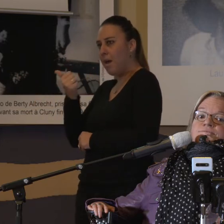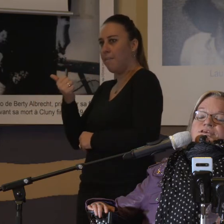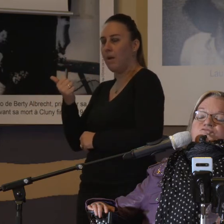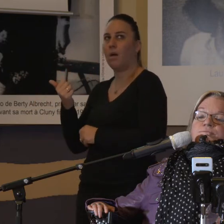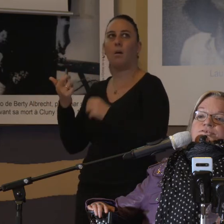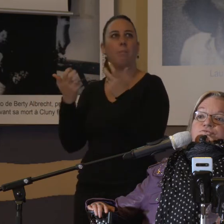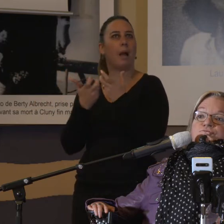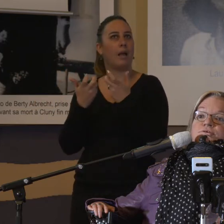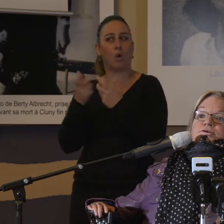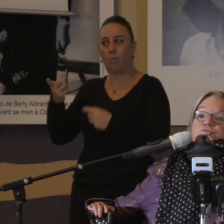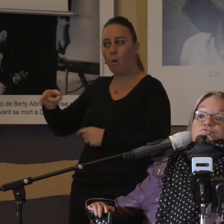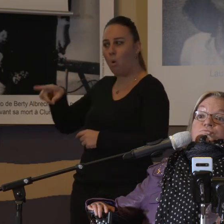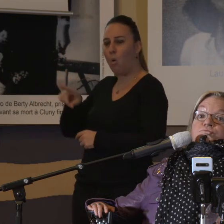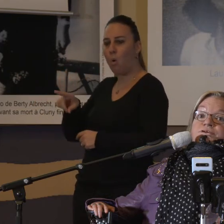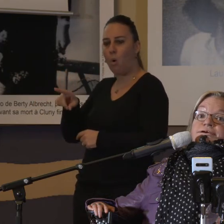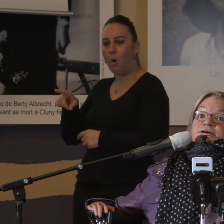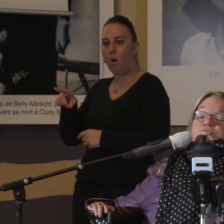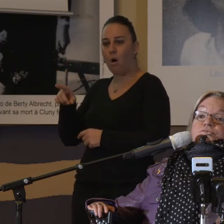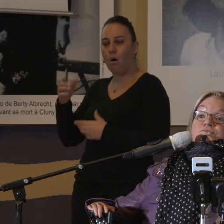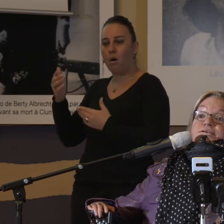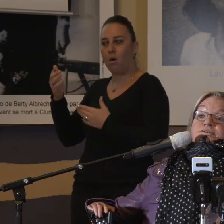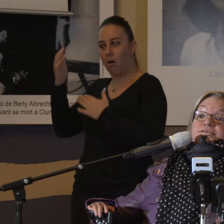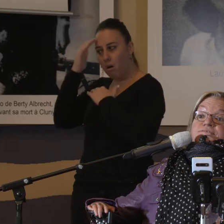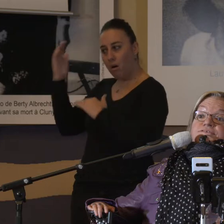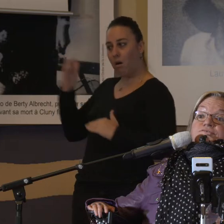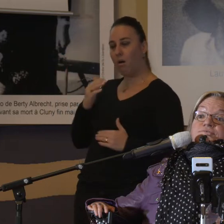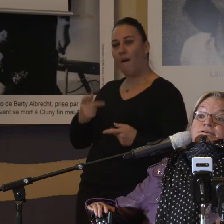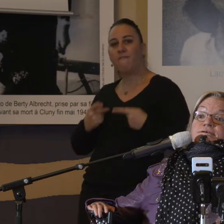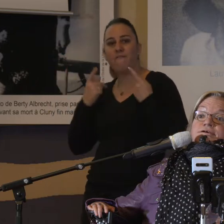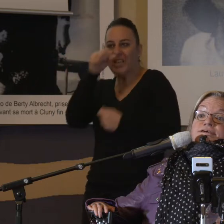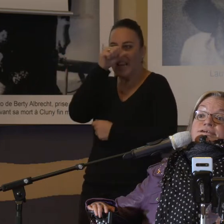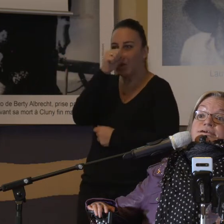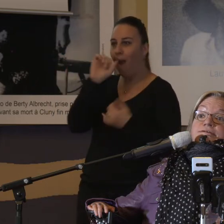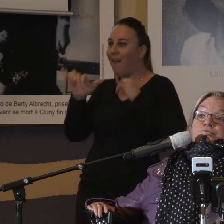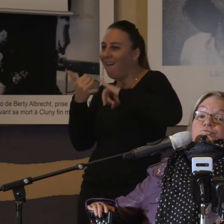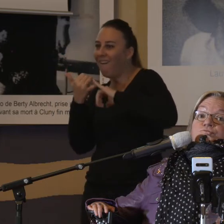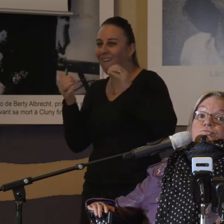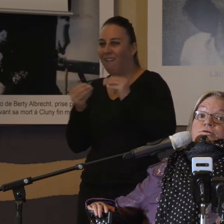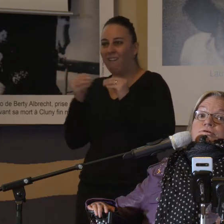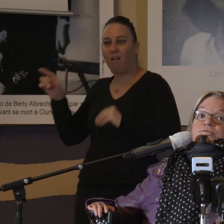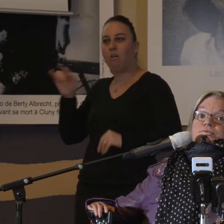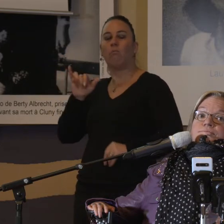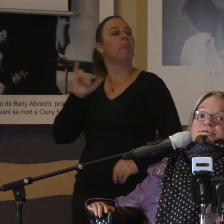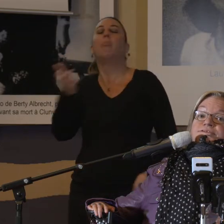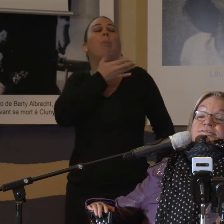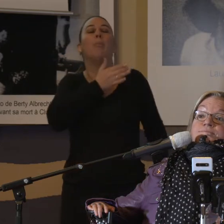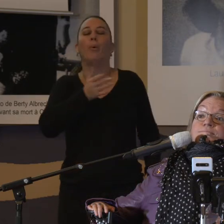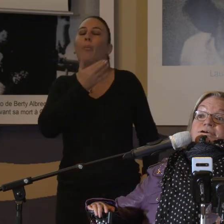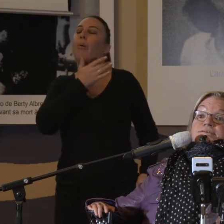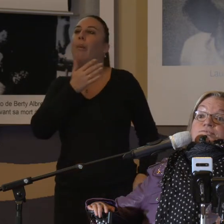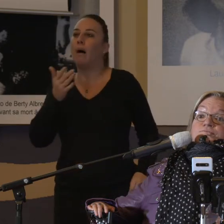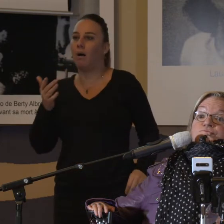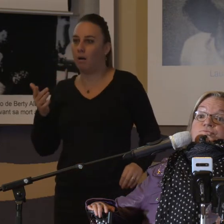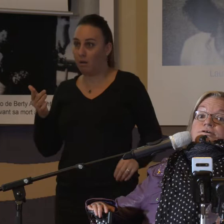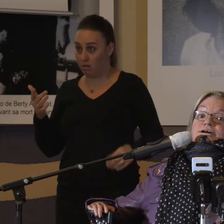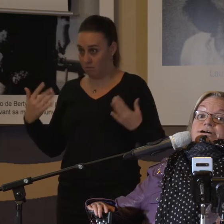par exemple, n'a jamais cru que je pouvais avoir une vie affective et sexuelle et qu'elle, du coup, m'a certainement pas